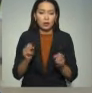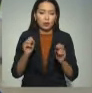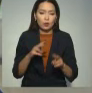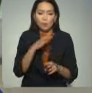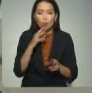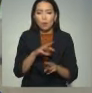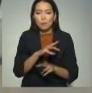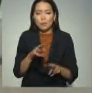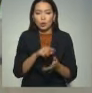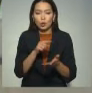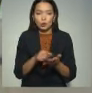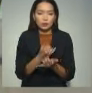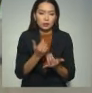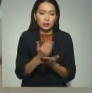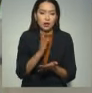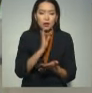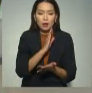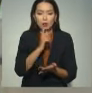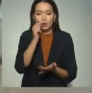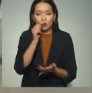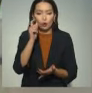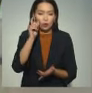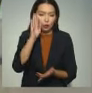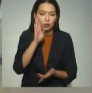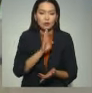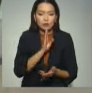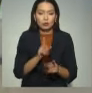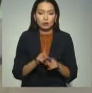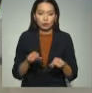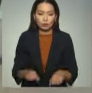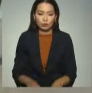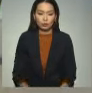сұрақтар қарастырылған. Бұл дегеніміз әйелдер, ерлер, ұлдар, қыздардың құқығы.